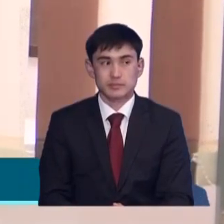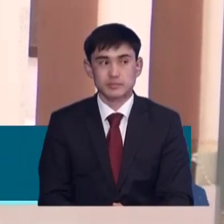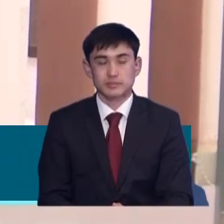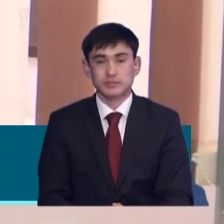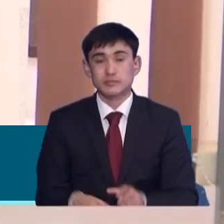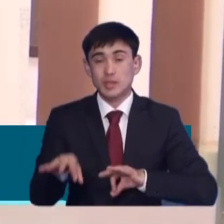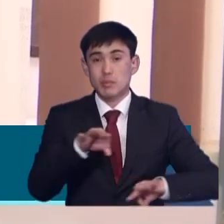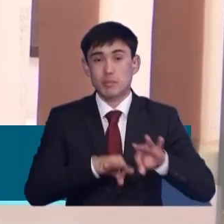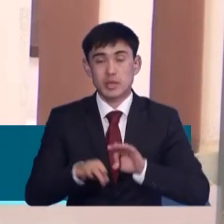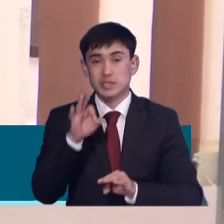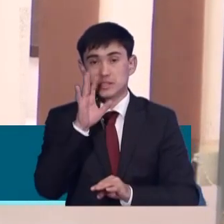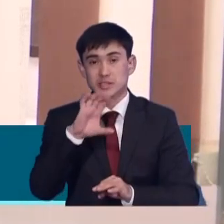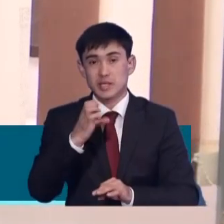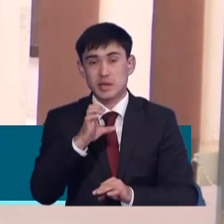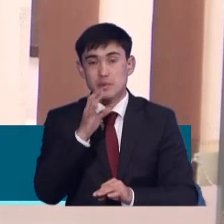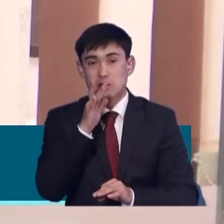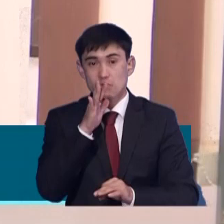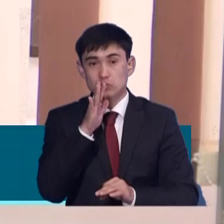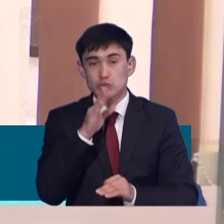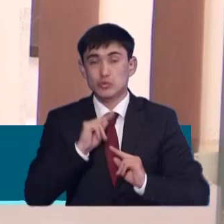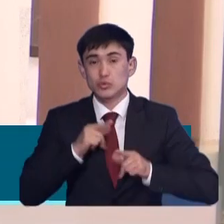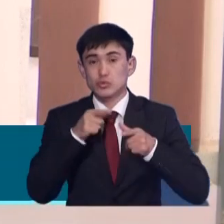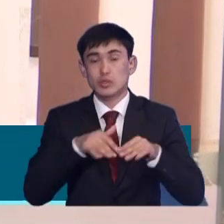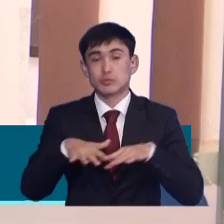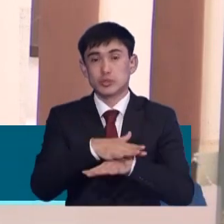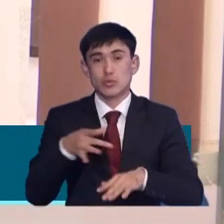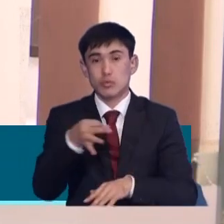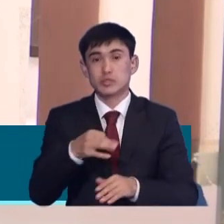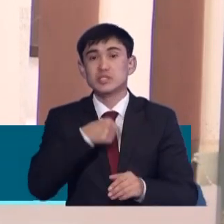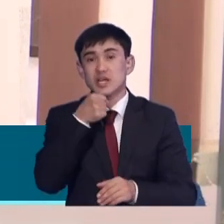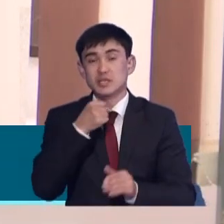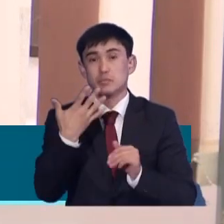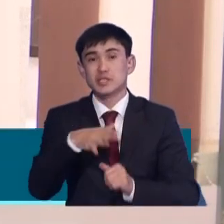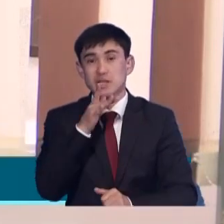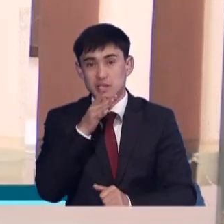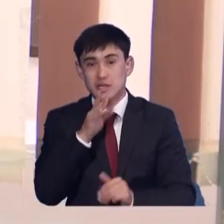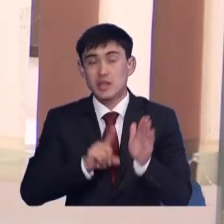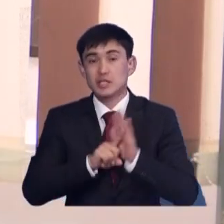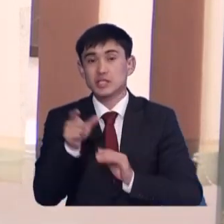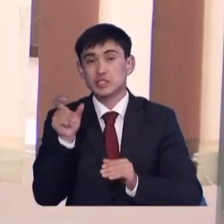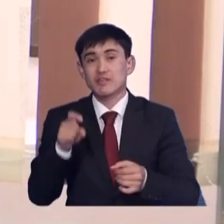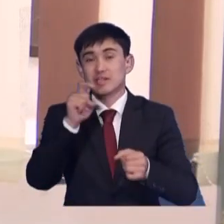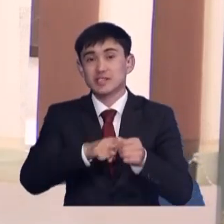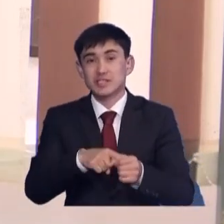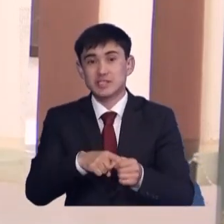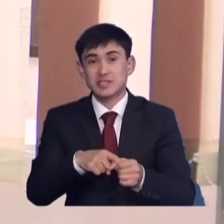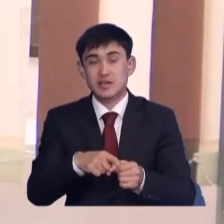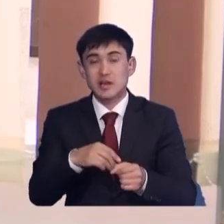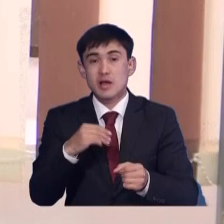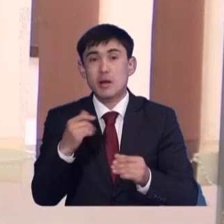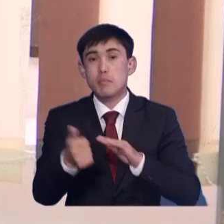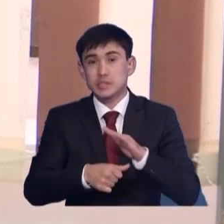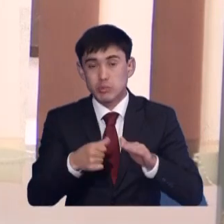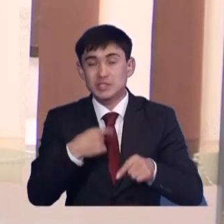По проекту «Серебряный возраст» мы трудоустраиваем жителей области старше 50 лет. Сначала человек регистрируется в качестве